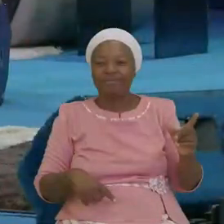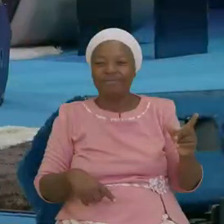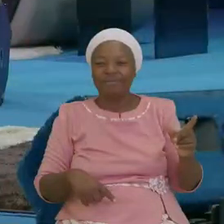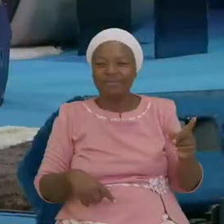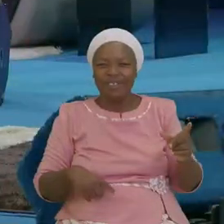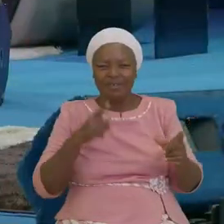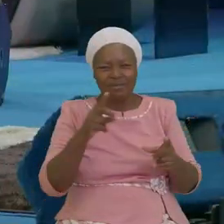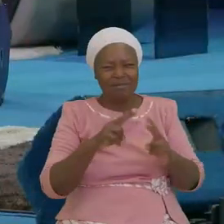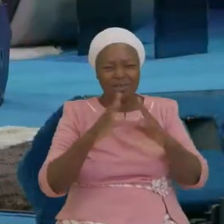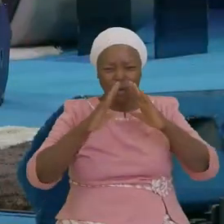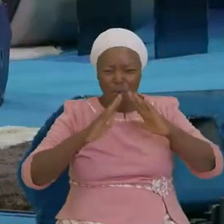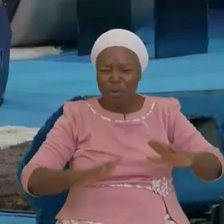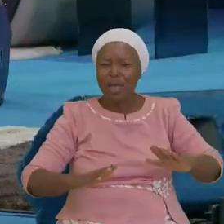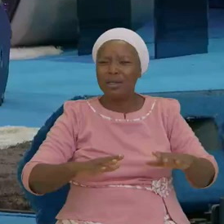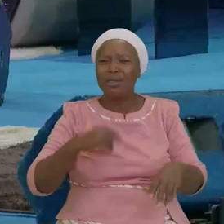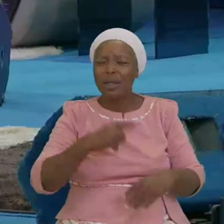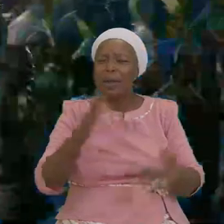Gloire à Dieu.